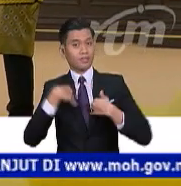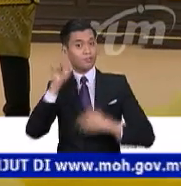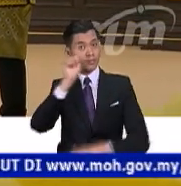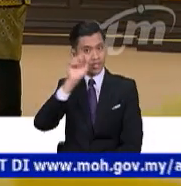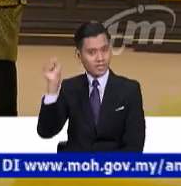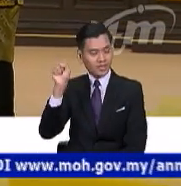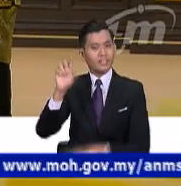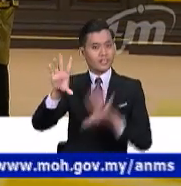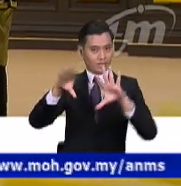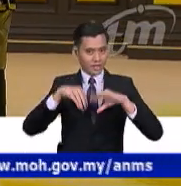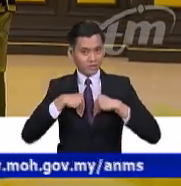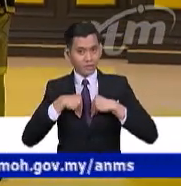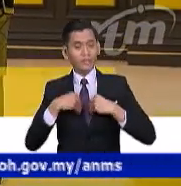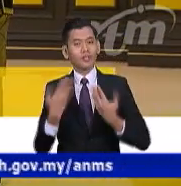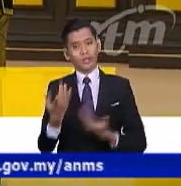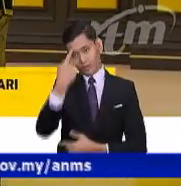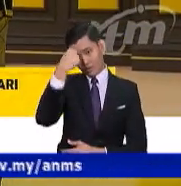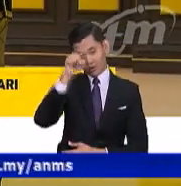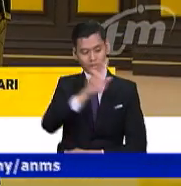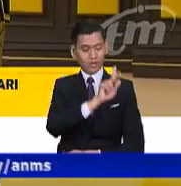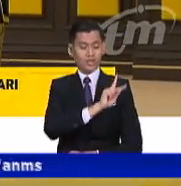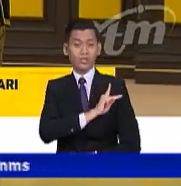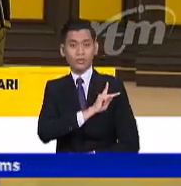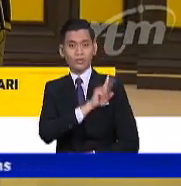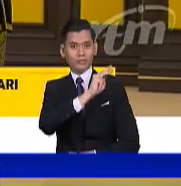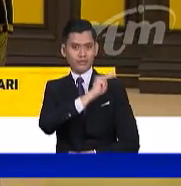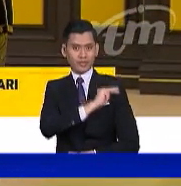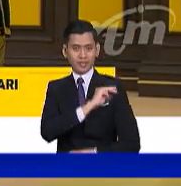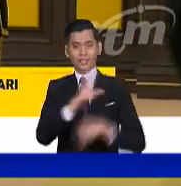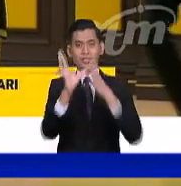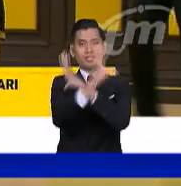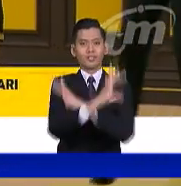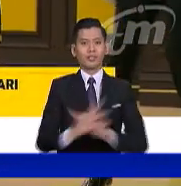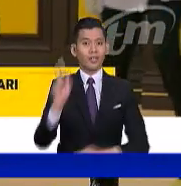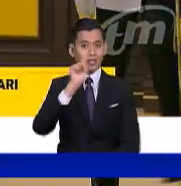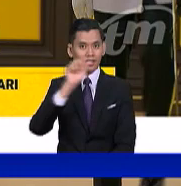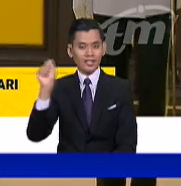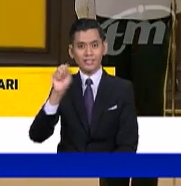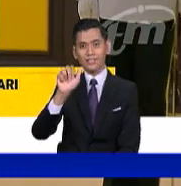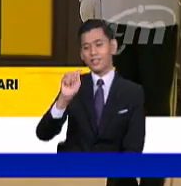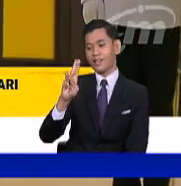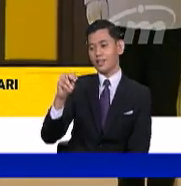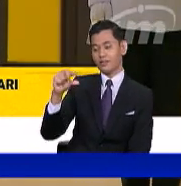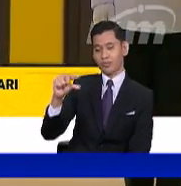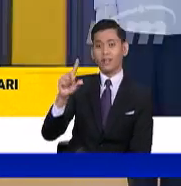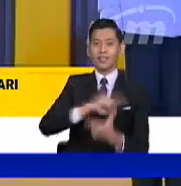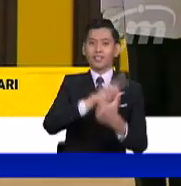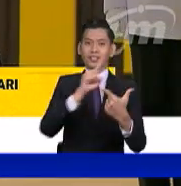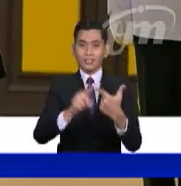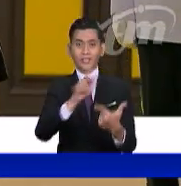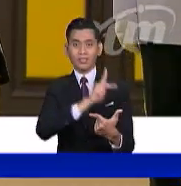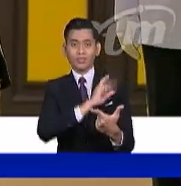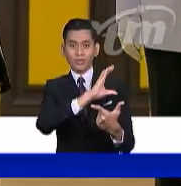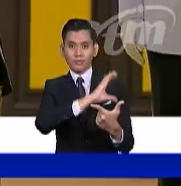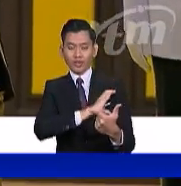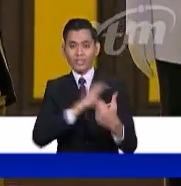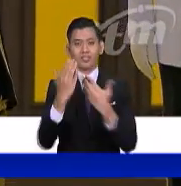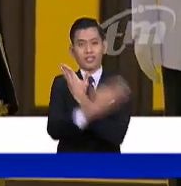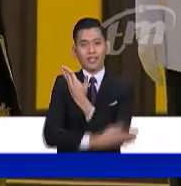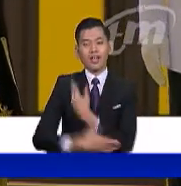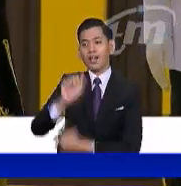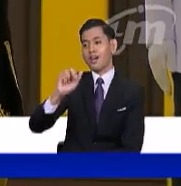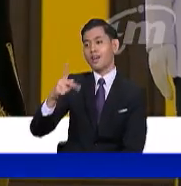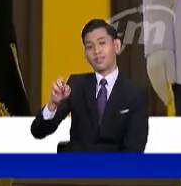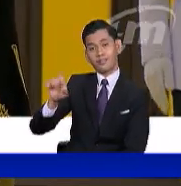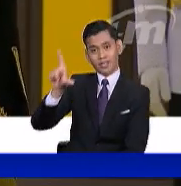pula dianugerahkan kepada Ketua Menteri Sarawak, Tan Sri Abang Johari Tun Openg dan Ketua Polis Negara Tan Sri Akril Sani